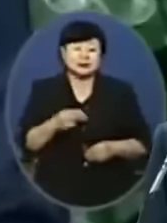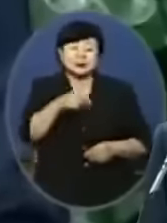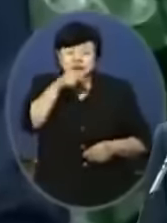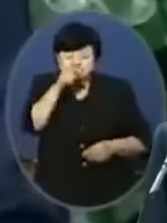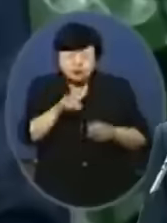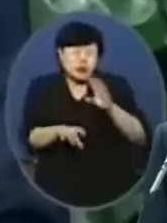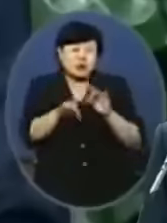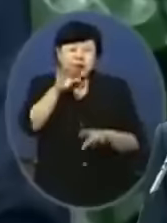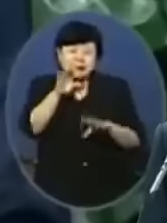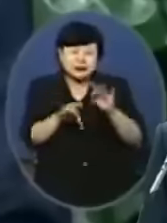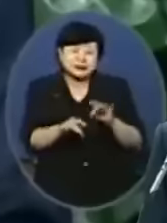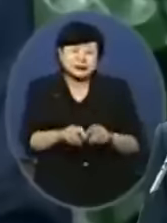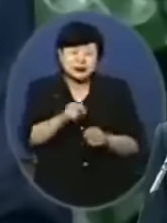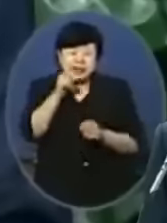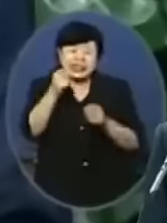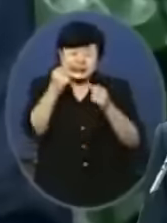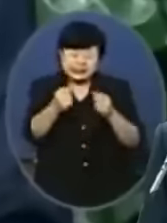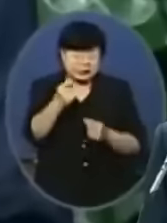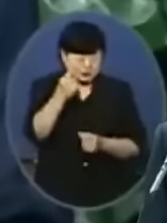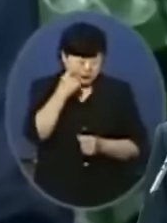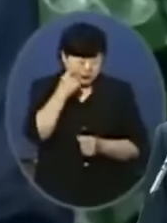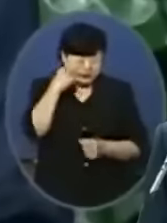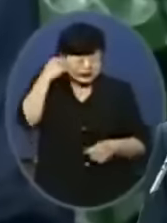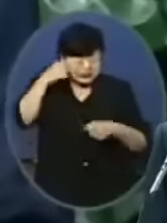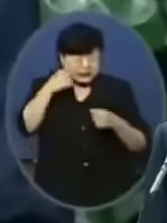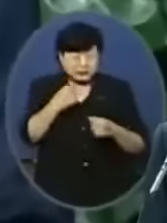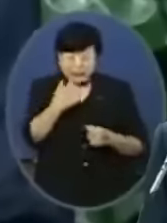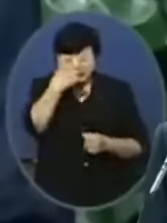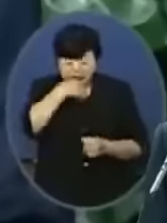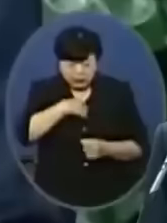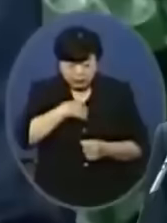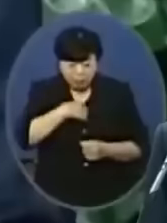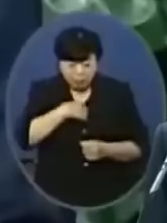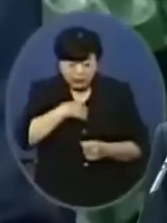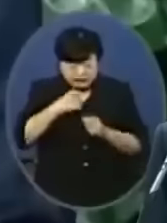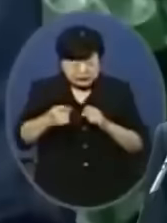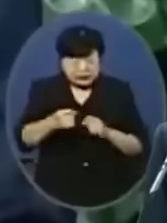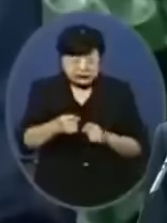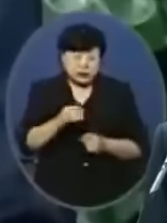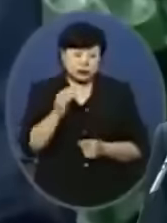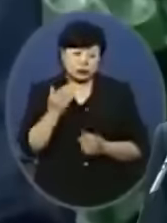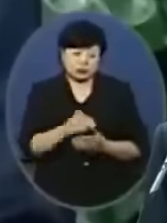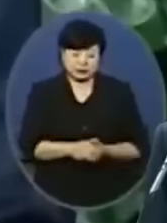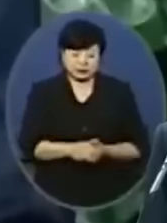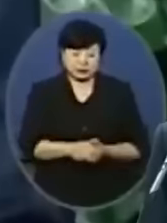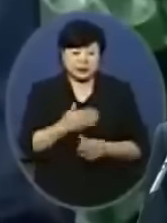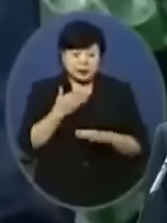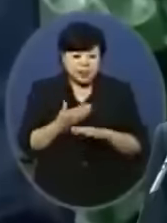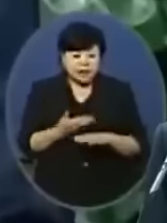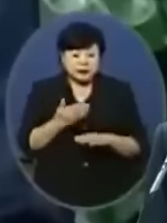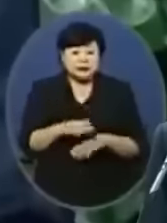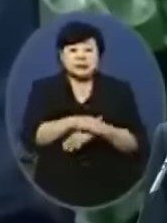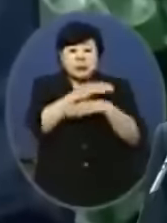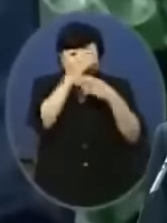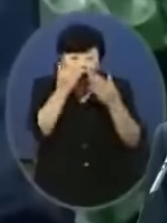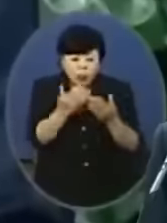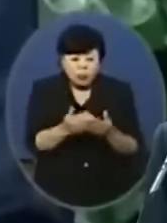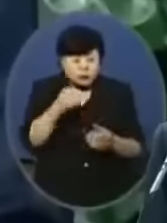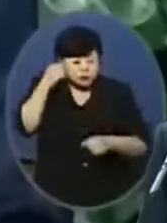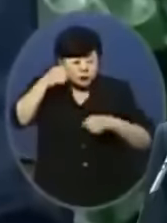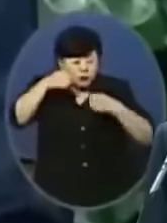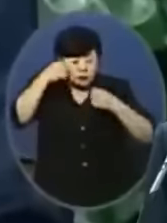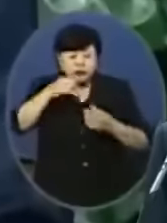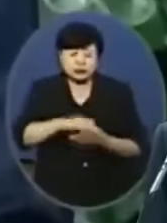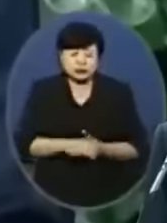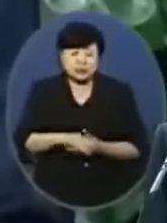목마르고 오래 살지 못할 짐승들에게 잡혀서 찢깁니다. 다른 모든